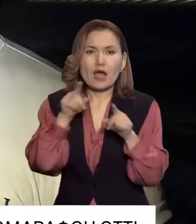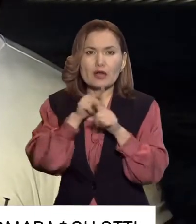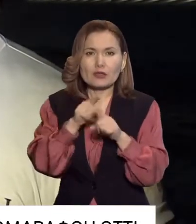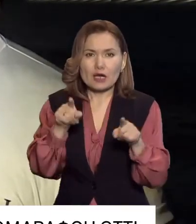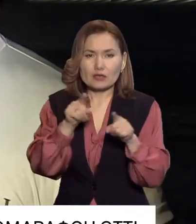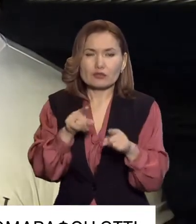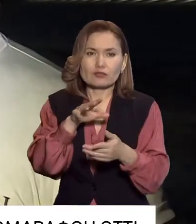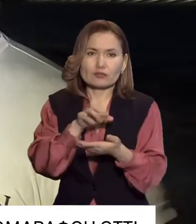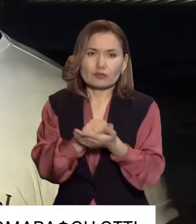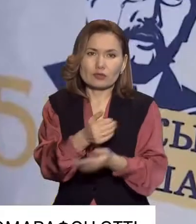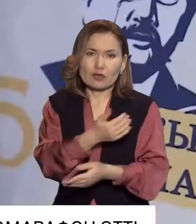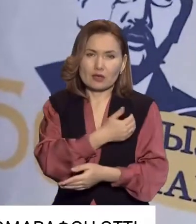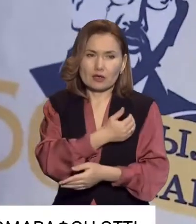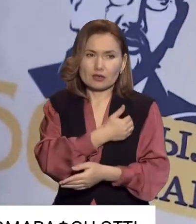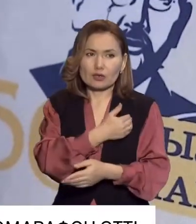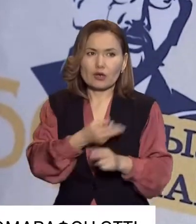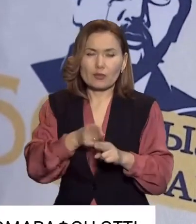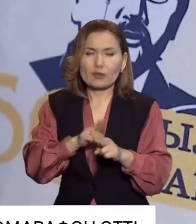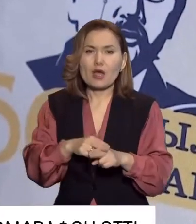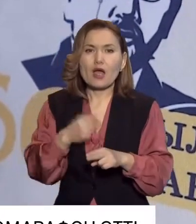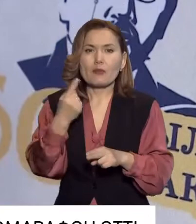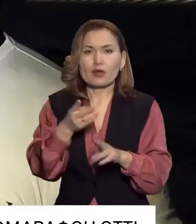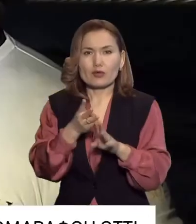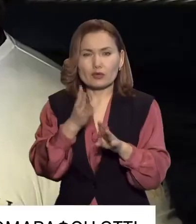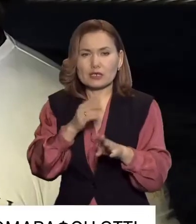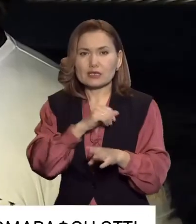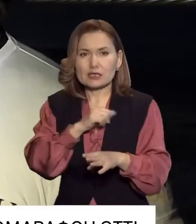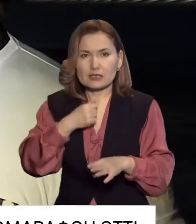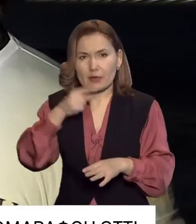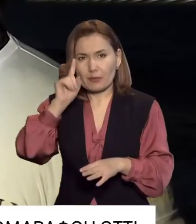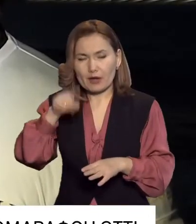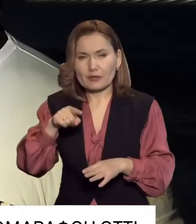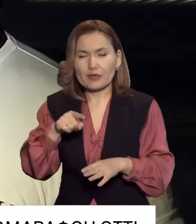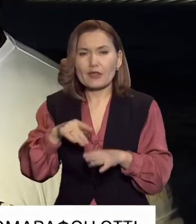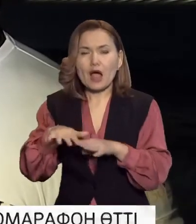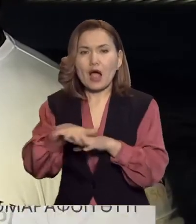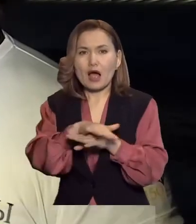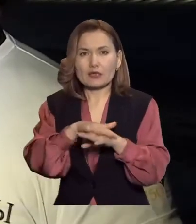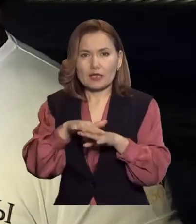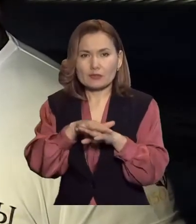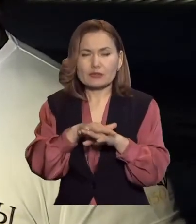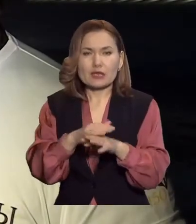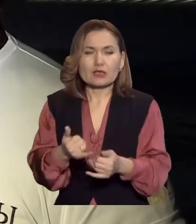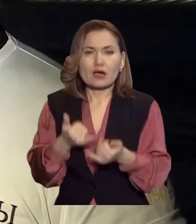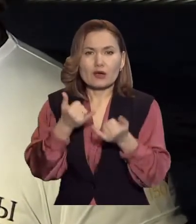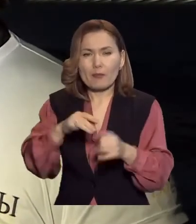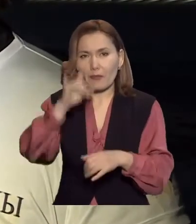насихаттаумен айналсам. Және бірінші кезекте өзім танимын, бұл кісі адамзатқа ортақ тұлға, тек қана қазаққа емес.